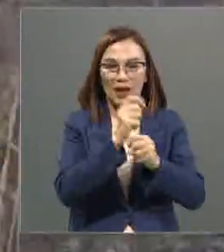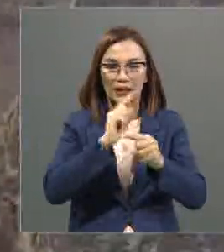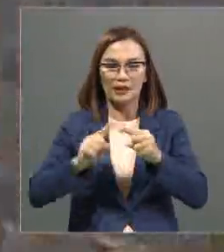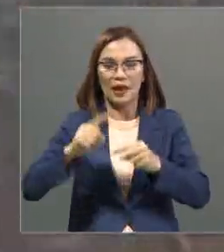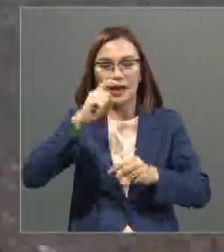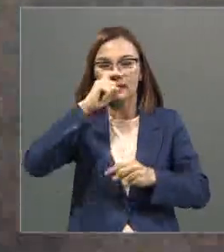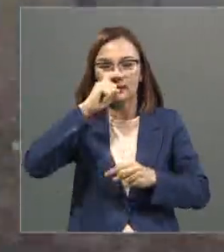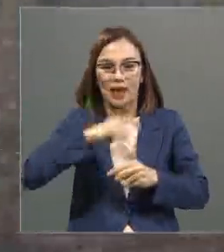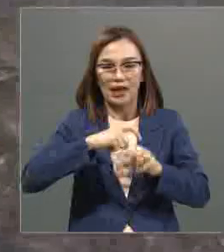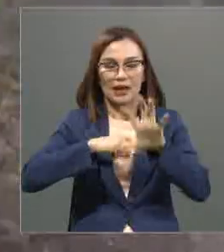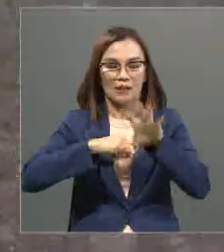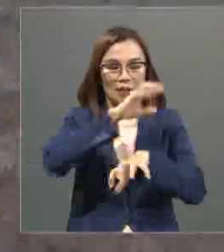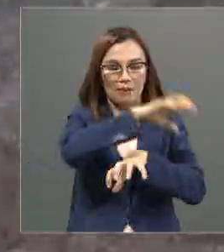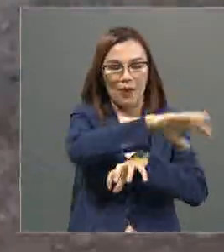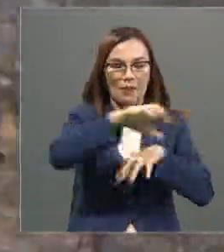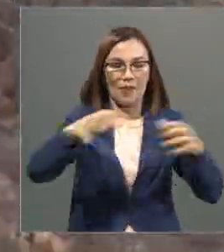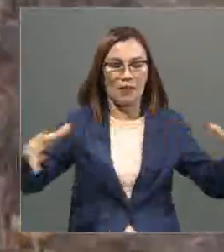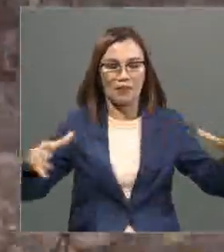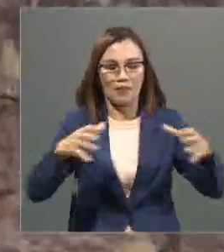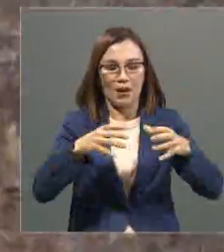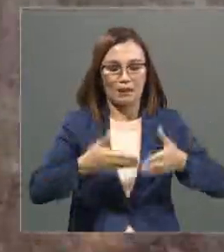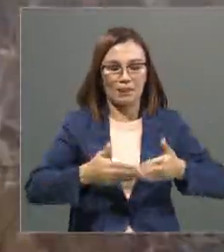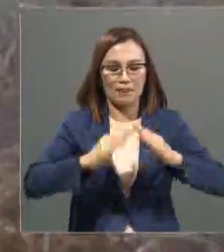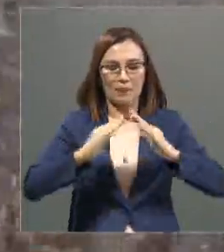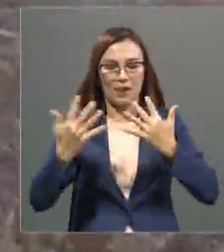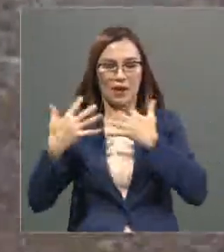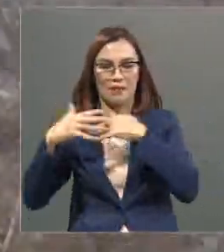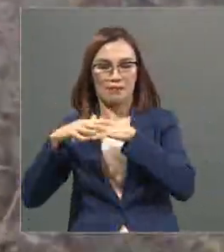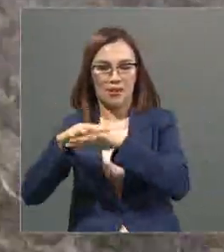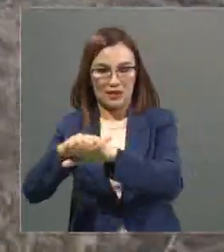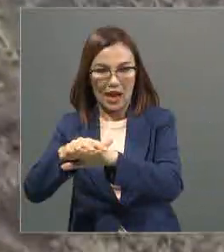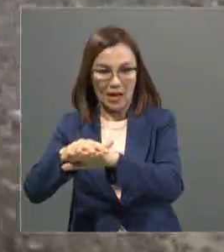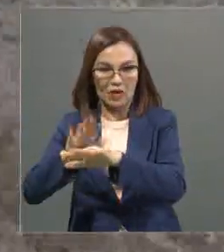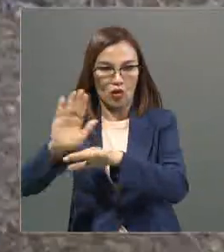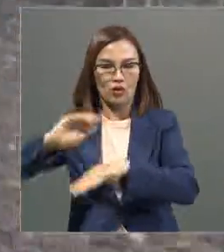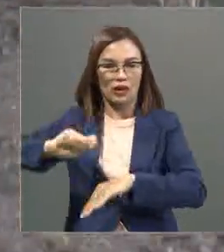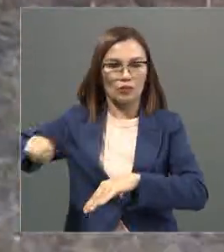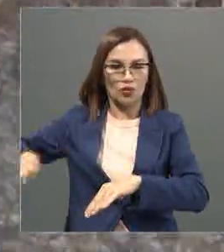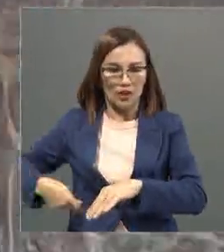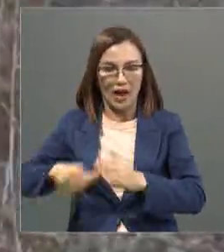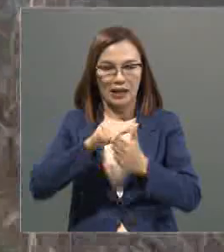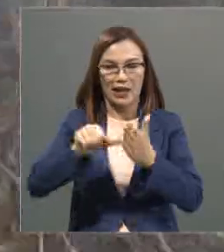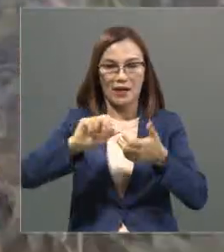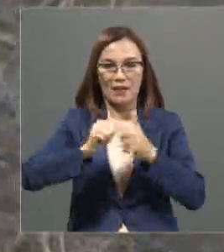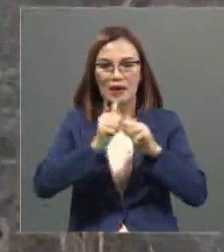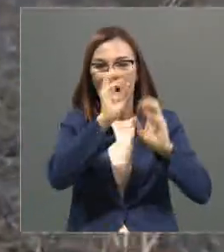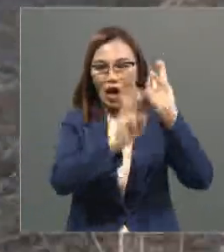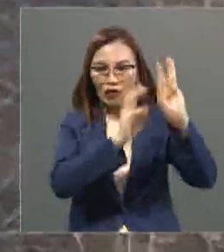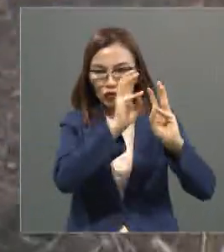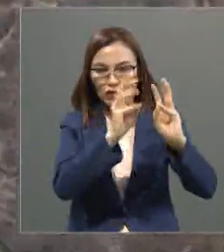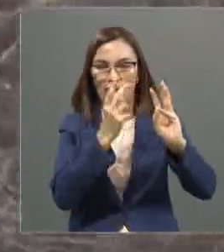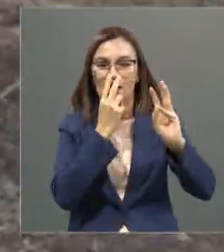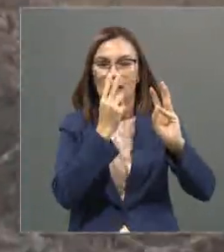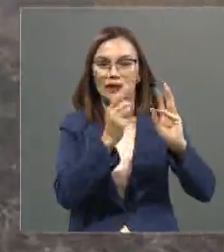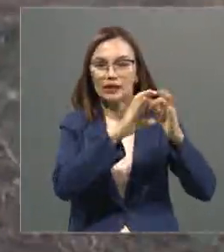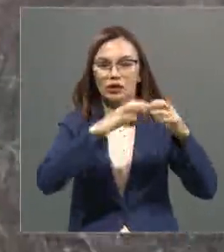ประสานงานกับกัมพูชาซึ่งทั้ง 2ฝ่ายพร้อมร่วมมือกันแก้ปัญหา PM 2.5และให้ความสำคัญต่อสิ่งแวดล้อมการมี